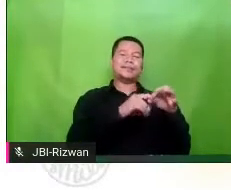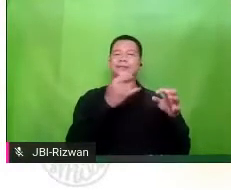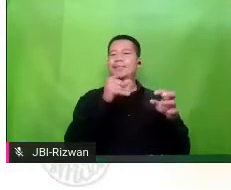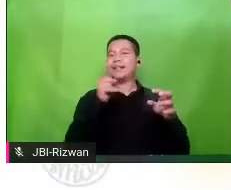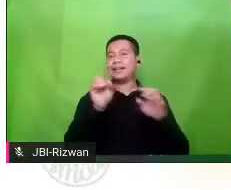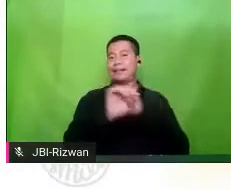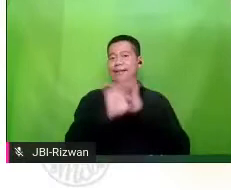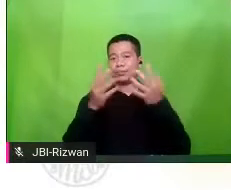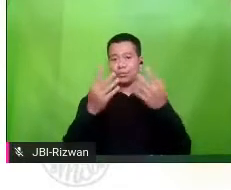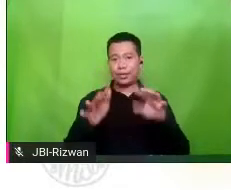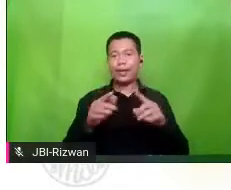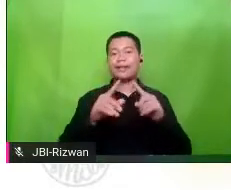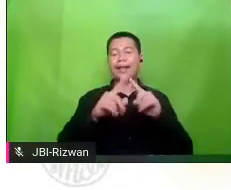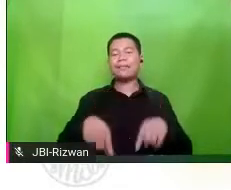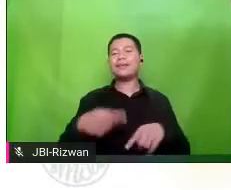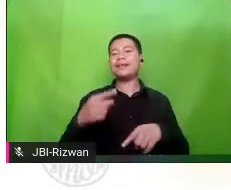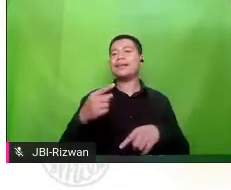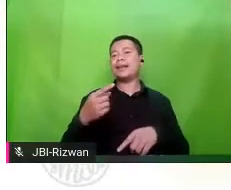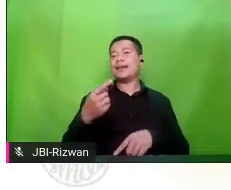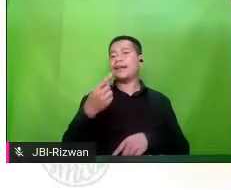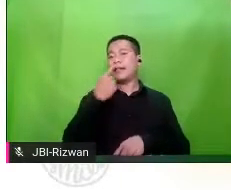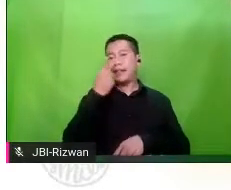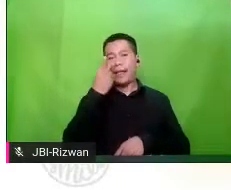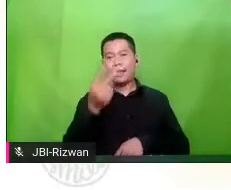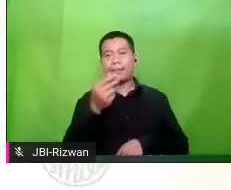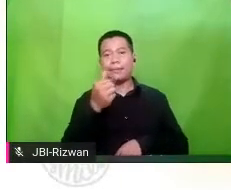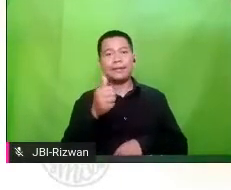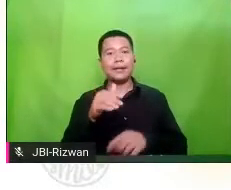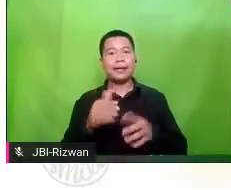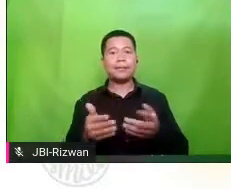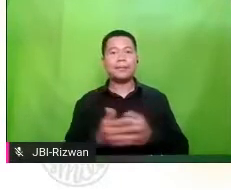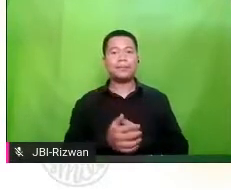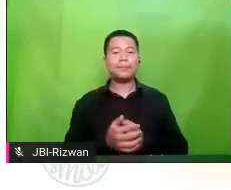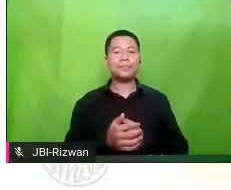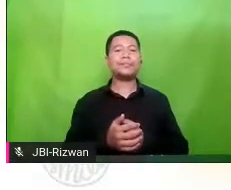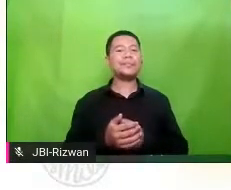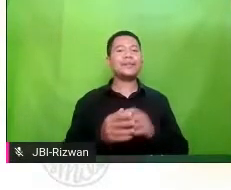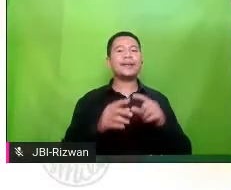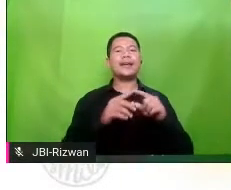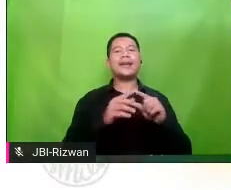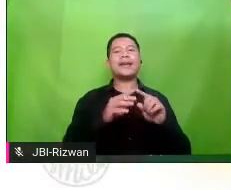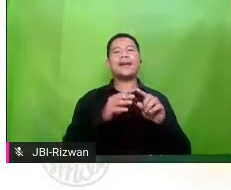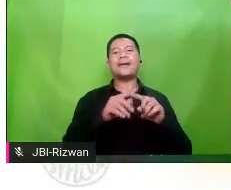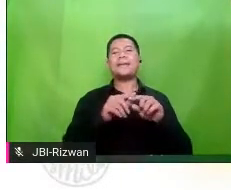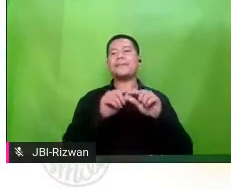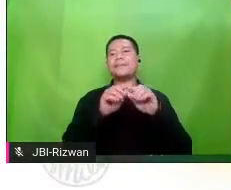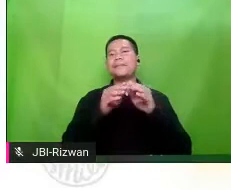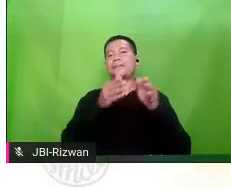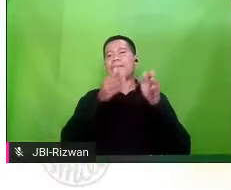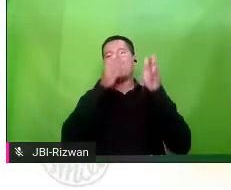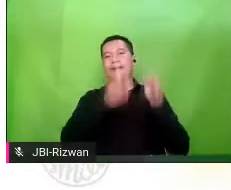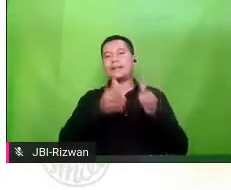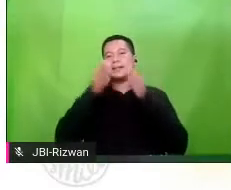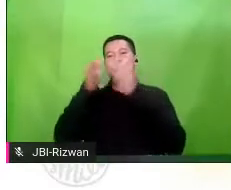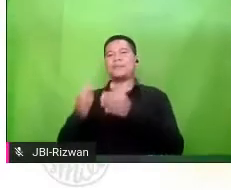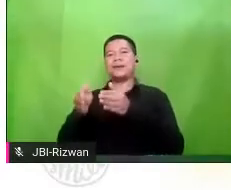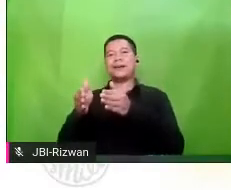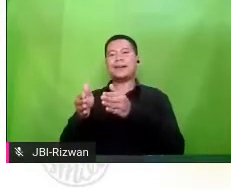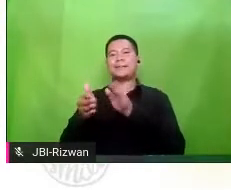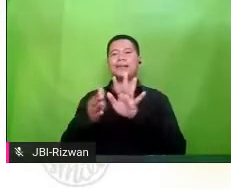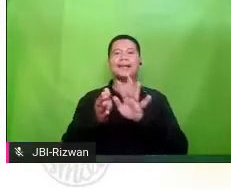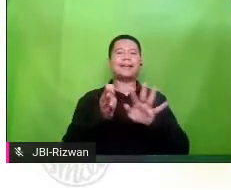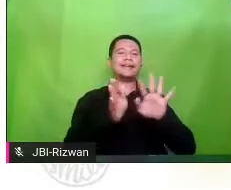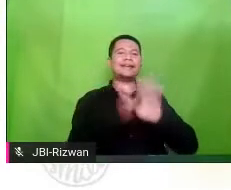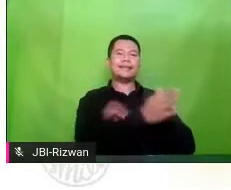mungkin yang bisa kita lihat adalah di baris kedua sebelah kiri, kemampuan belajar ya. Kalau teman-teman pendidik